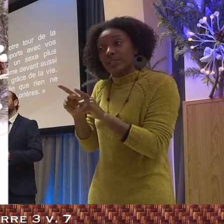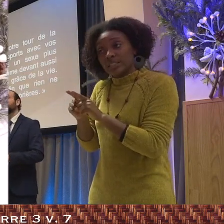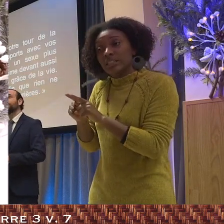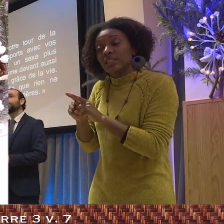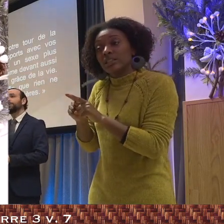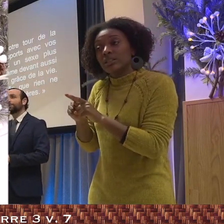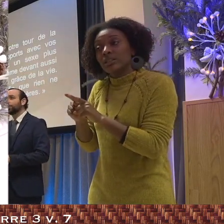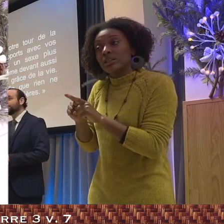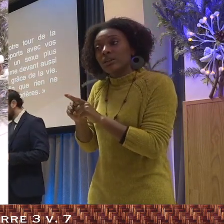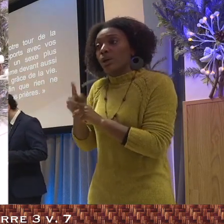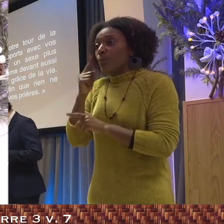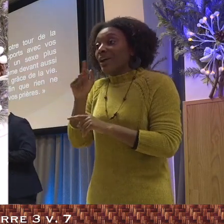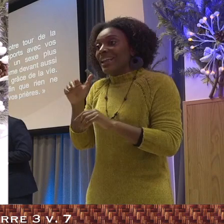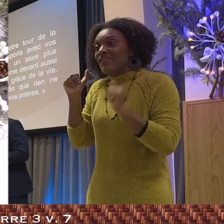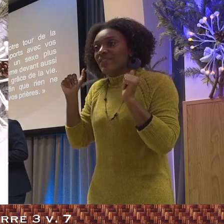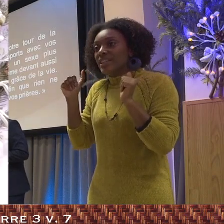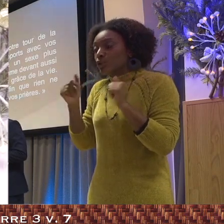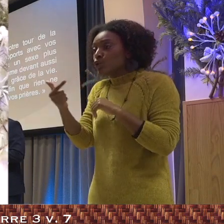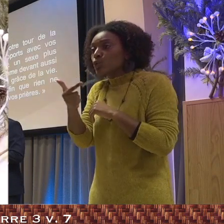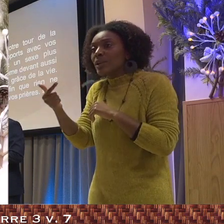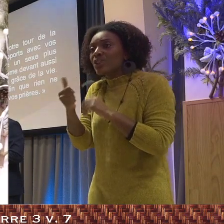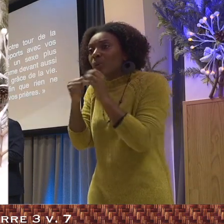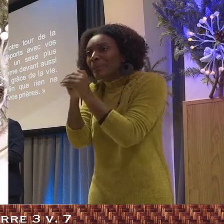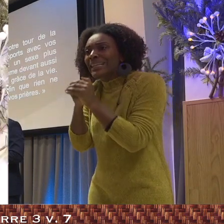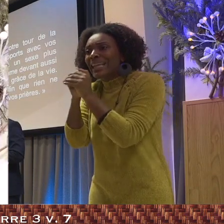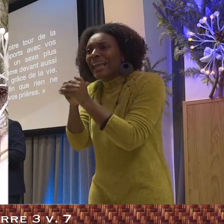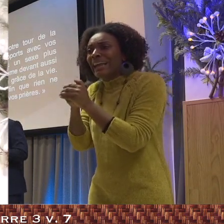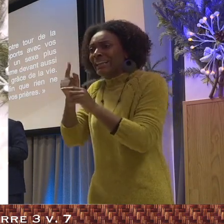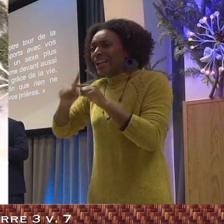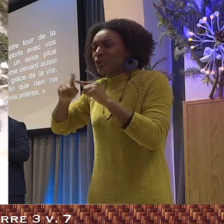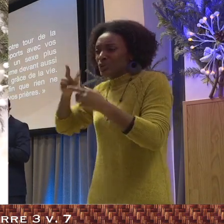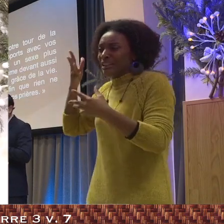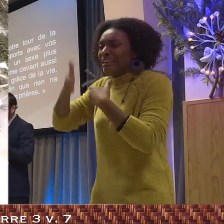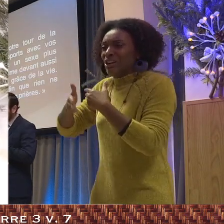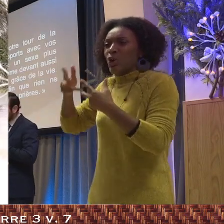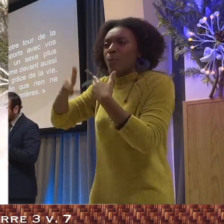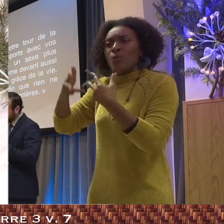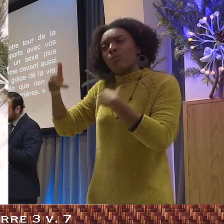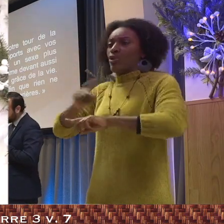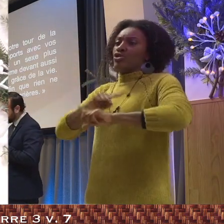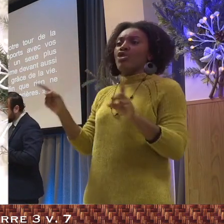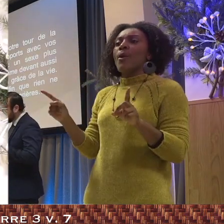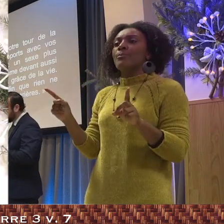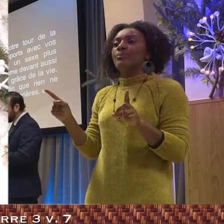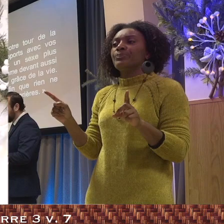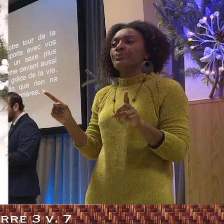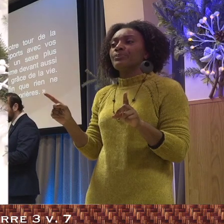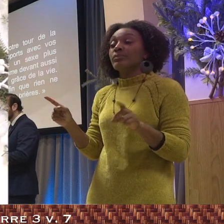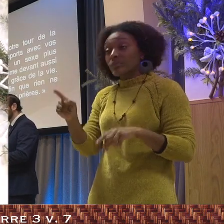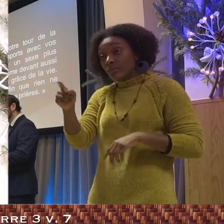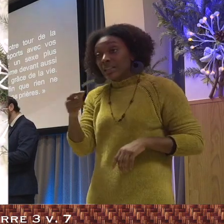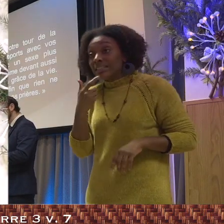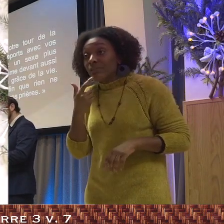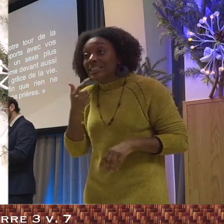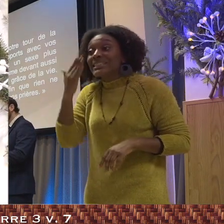que rien ne vienne faire obstacle à vos prières. Alléluia. Si je prends le contre-pied de ce verset, un mari qui